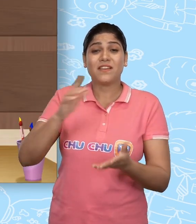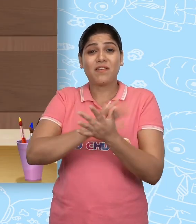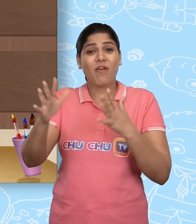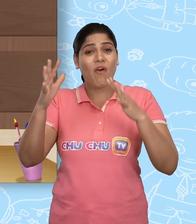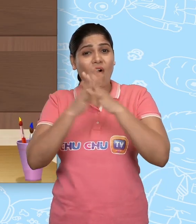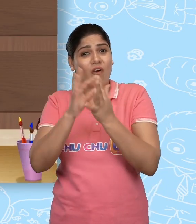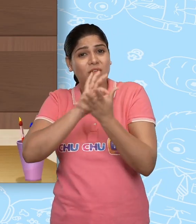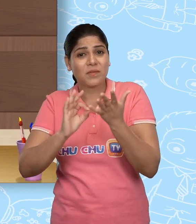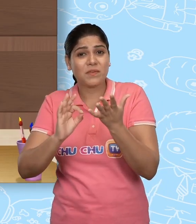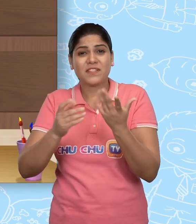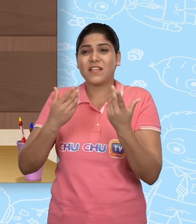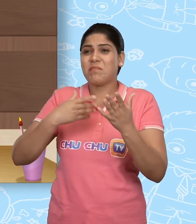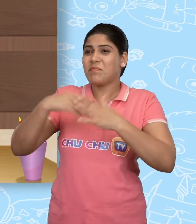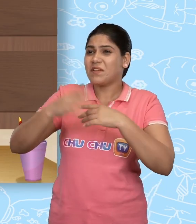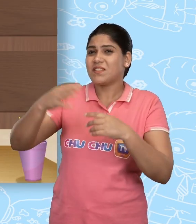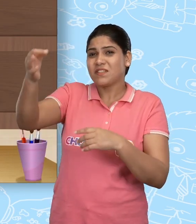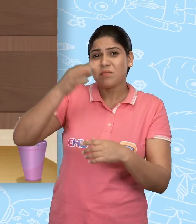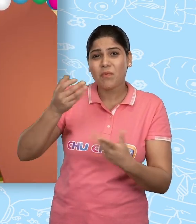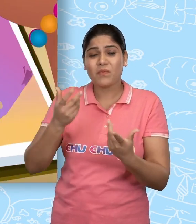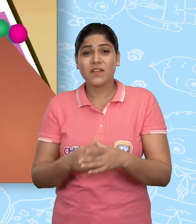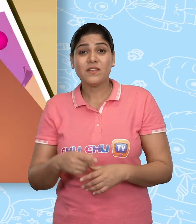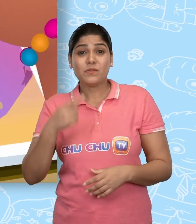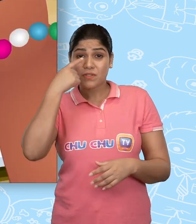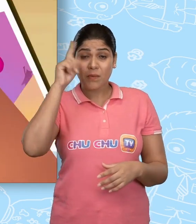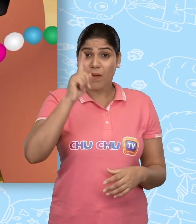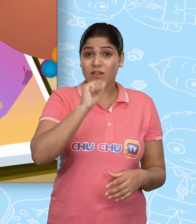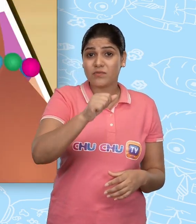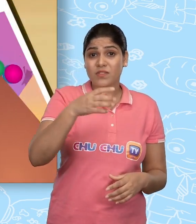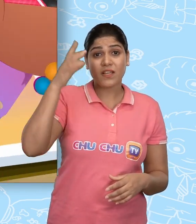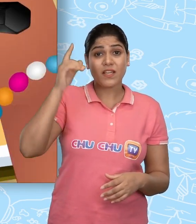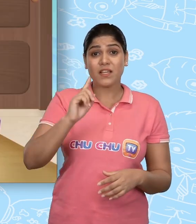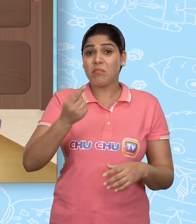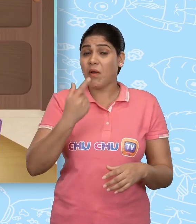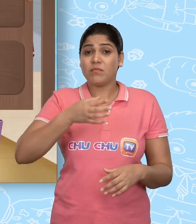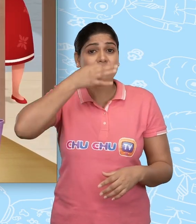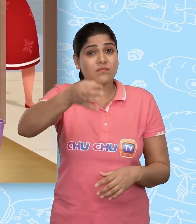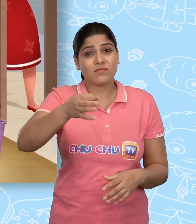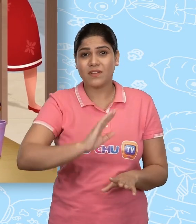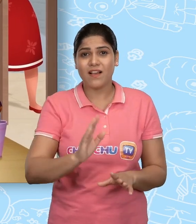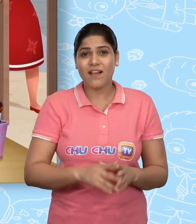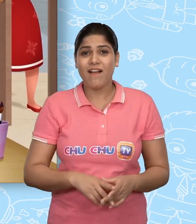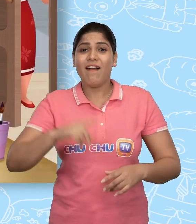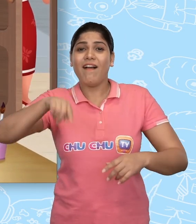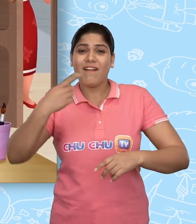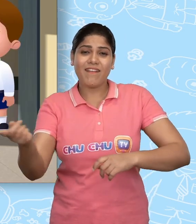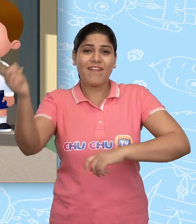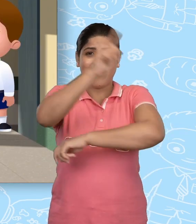चीका ने अपना होमवर्क बिना किसी के कहे पूरा कर लिया। उसकी माँ ने उसे एक बार भी याद नहीं